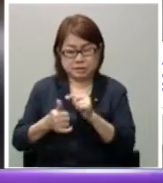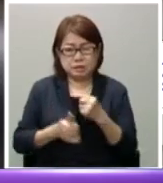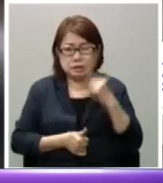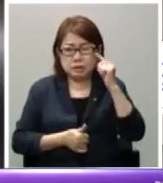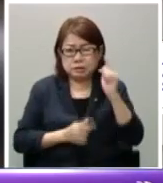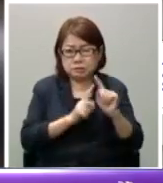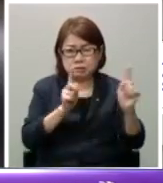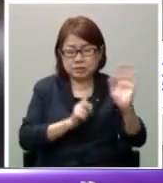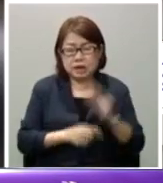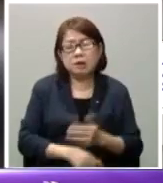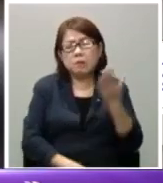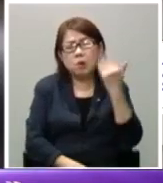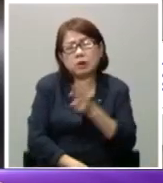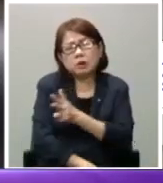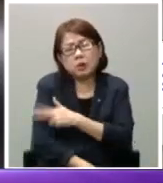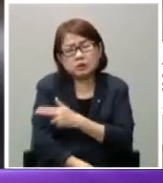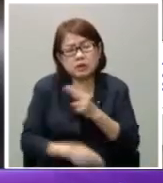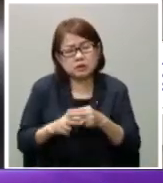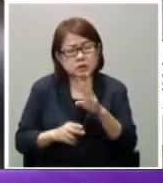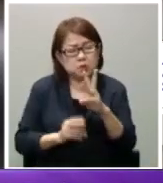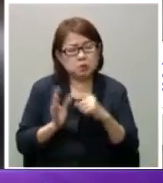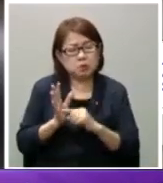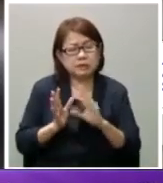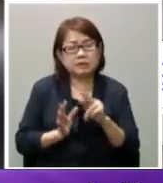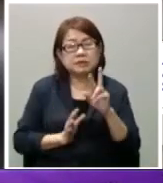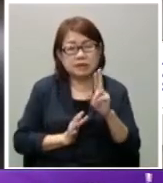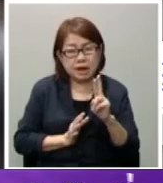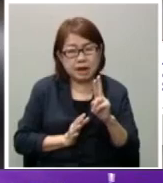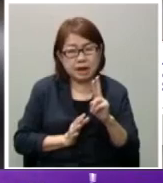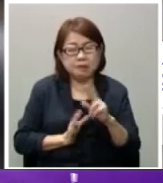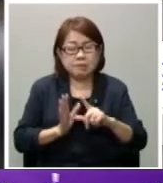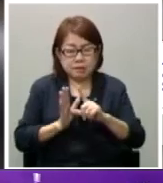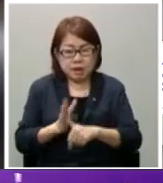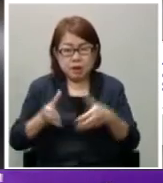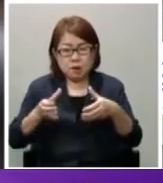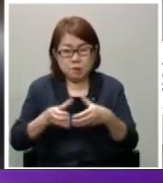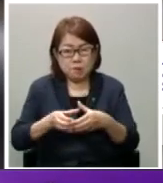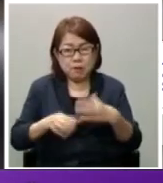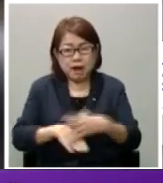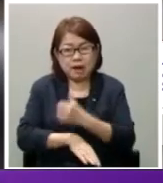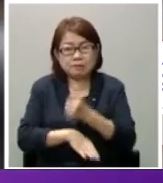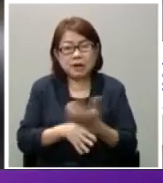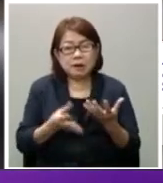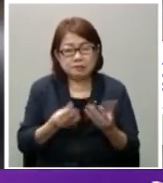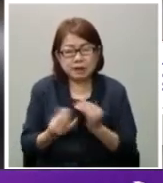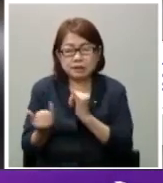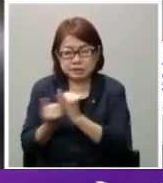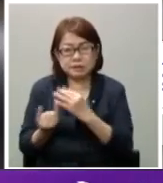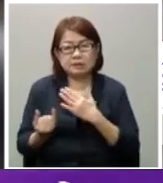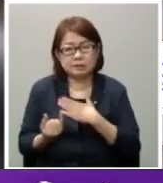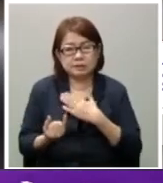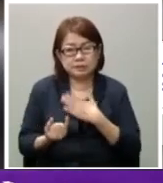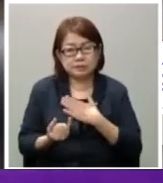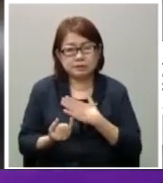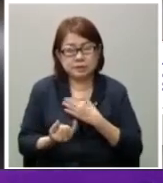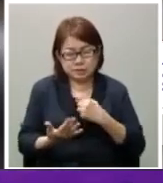วัชระพันเชษสมัยก่อนเนี่ยท่านก็อยู่ในวงการเมืองเป็นเลขาธิการพรรคการเมืองเพื่อแผ่นดินก็สนิทกันเสร็จแล้วผมก็เลยกดไปดู